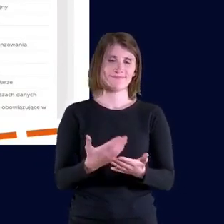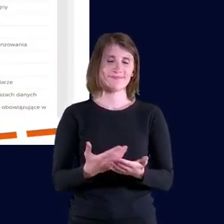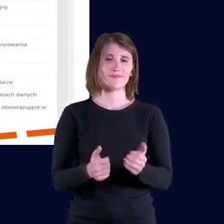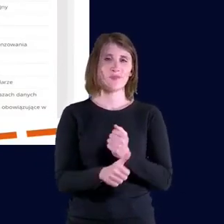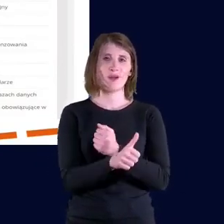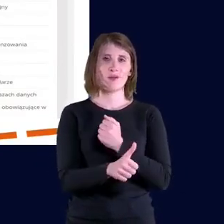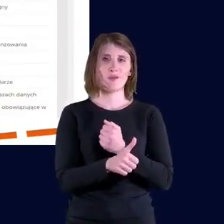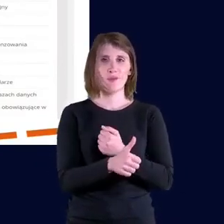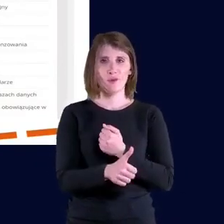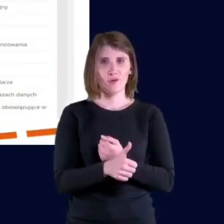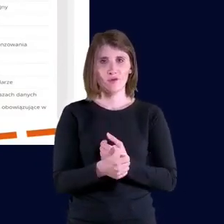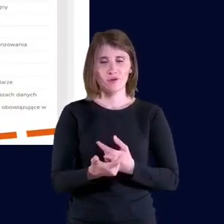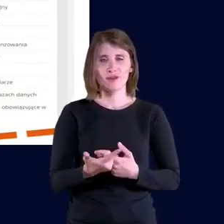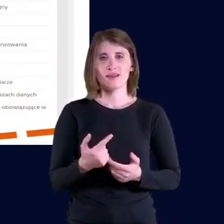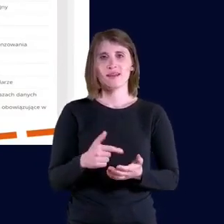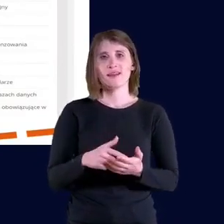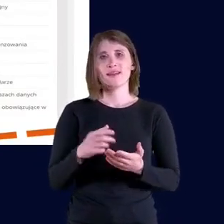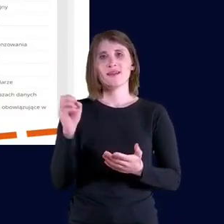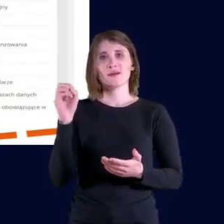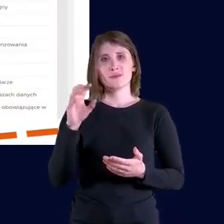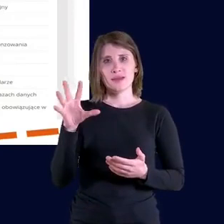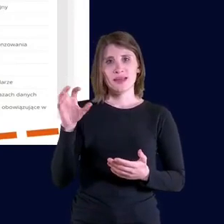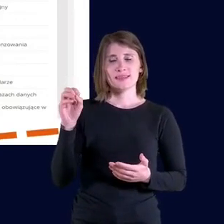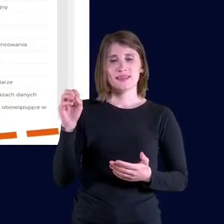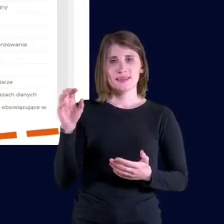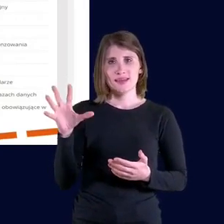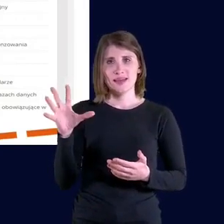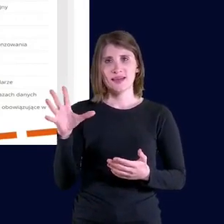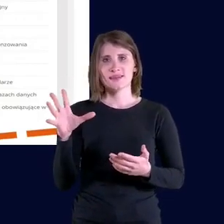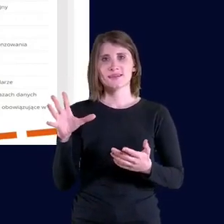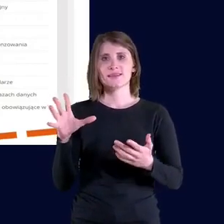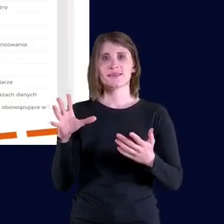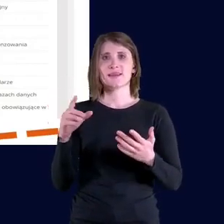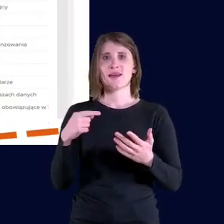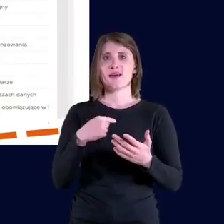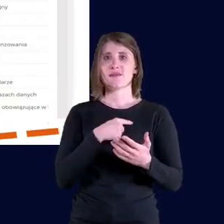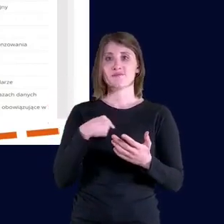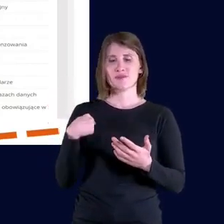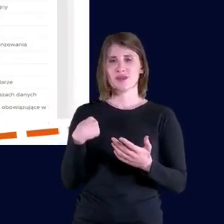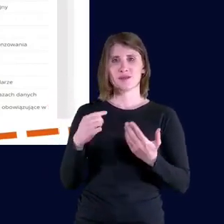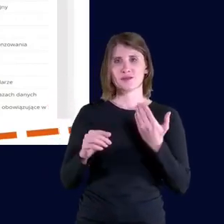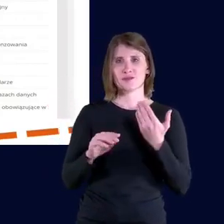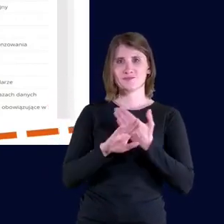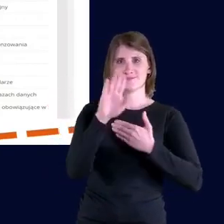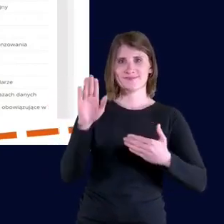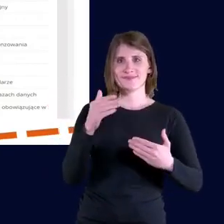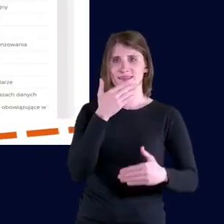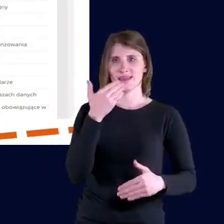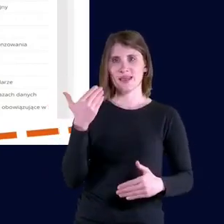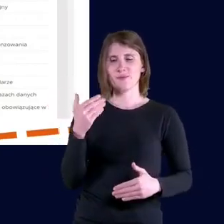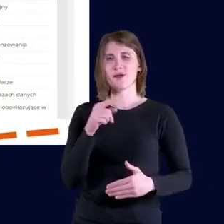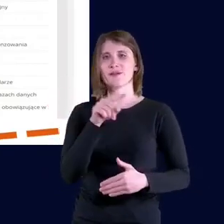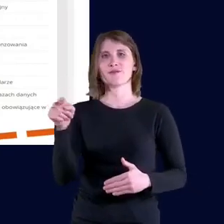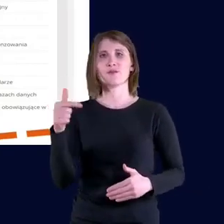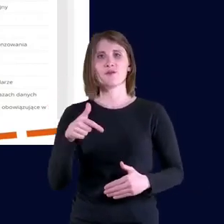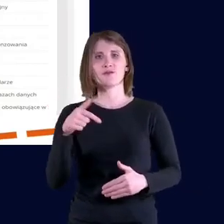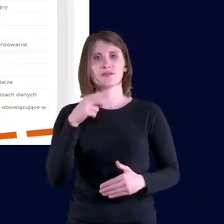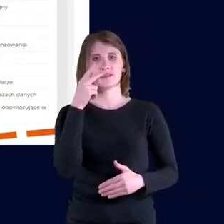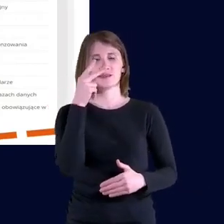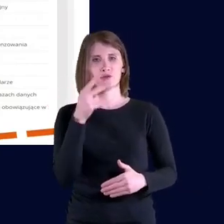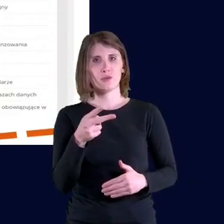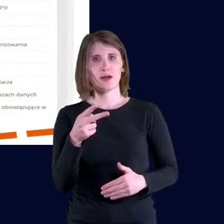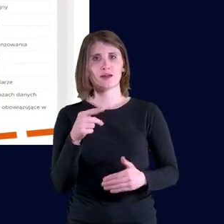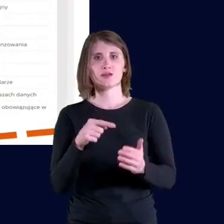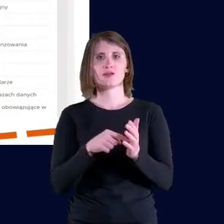że prezentacja jest nie przez nas wyświetlana powinni państwo zobaczyć jak